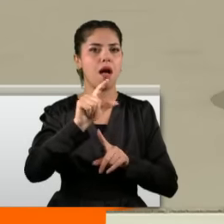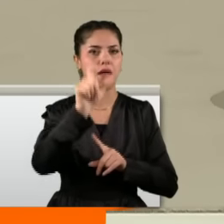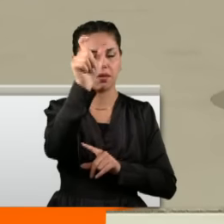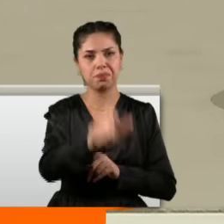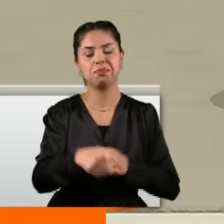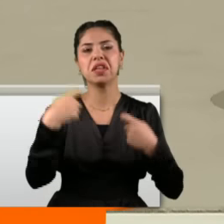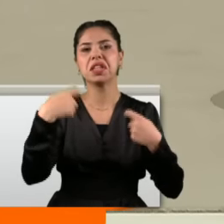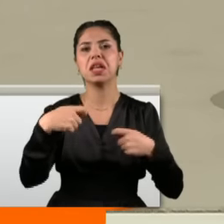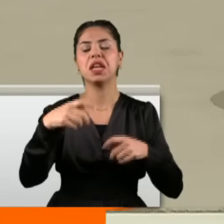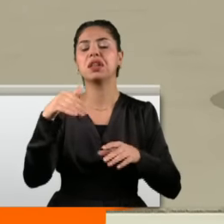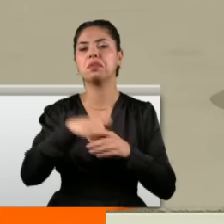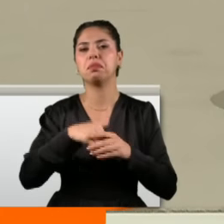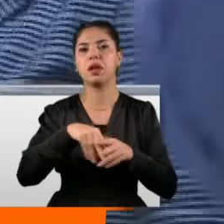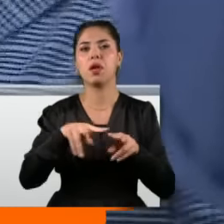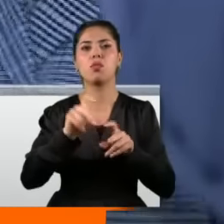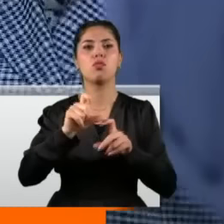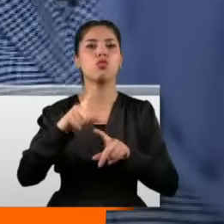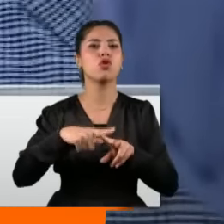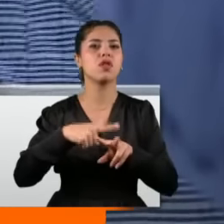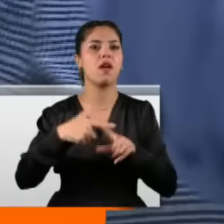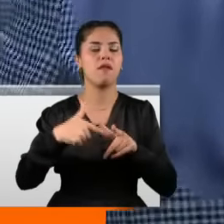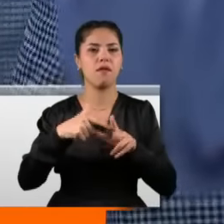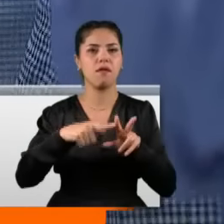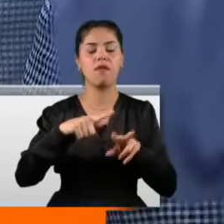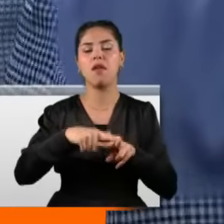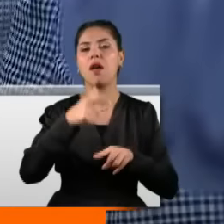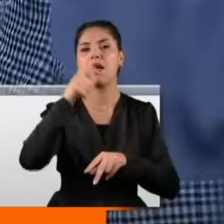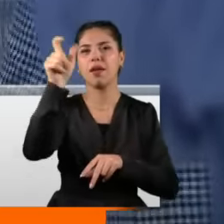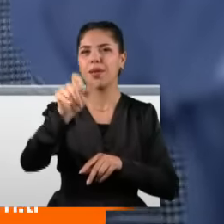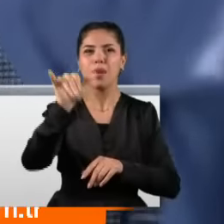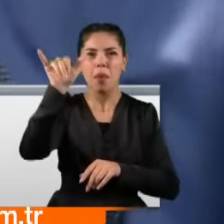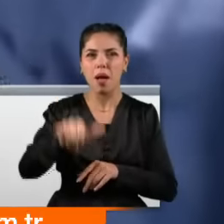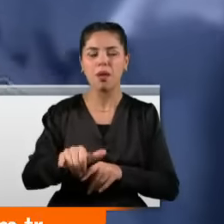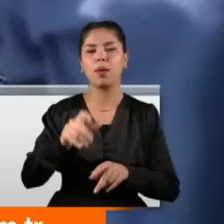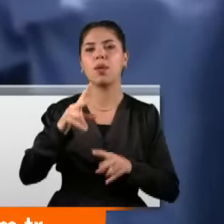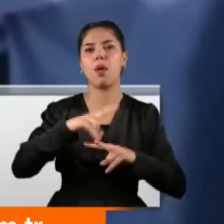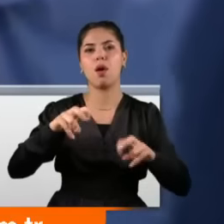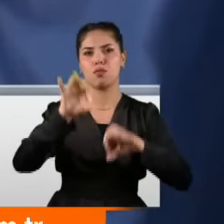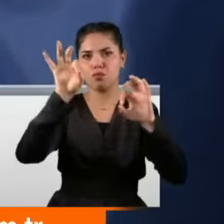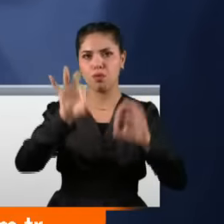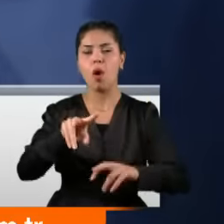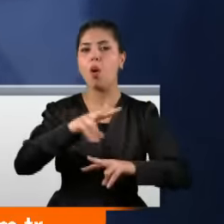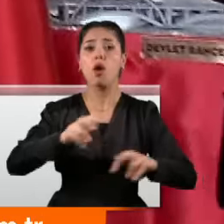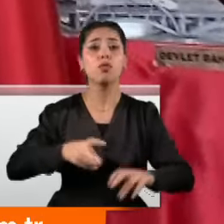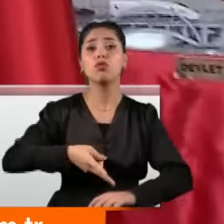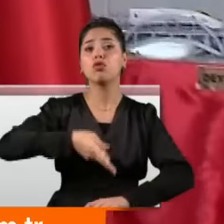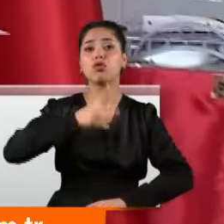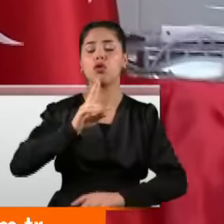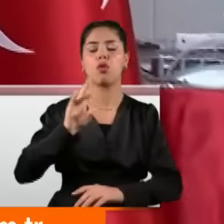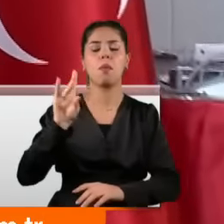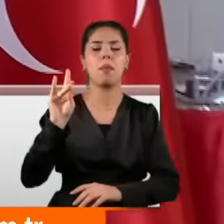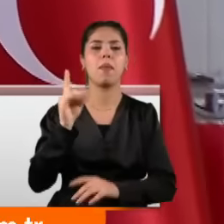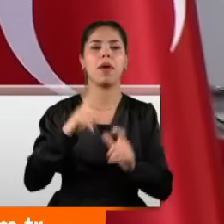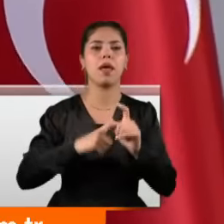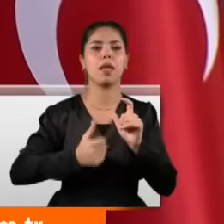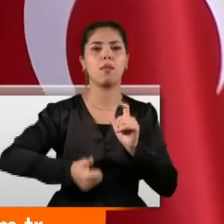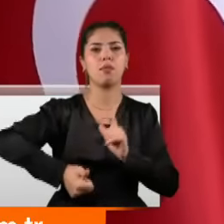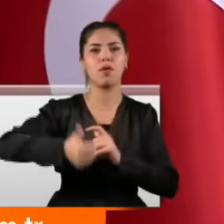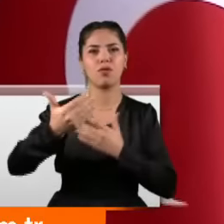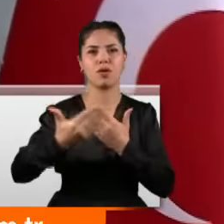Kilis Milletvekili Mustafa Demir hakkında derhal inceleme başlatıldı. O incelemenin sonucunu MHP Genel Başkan